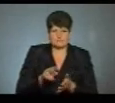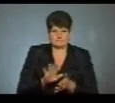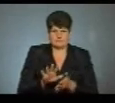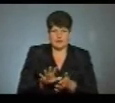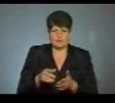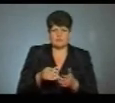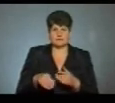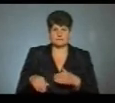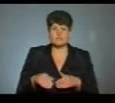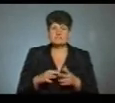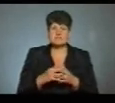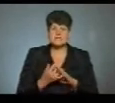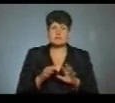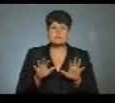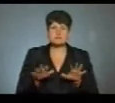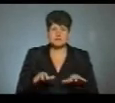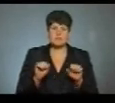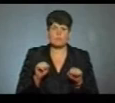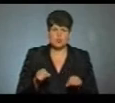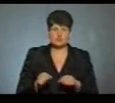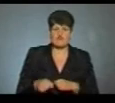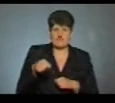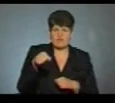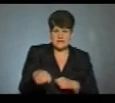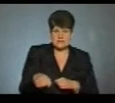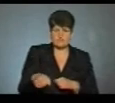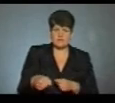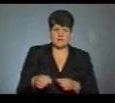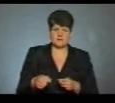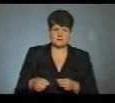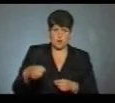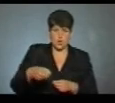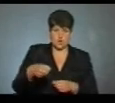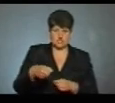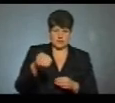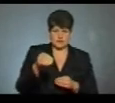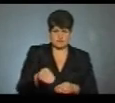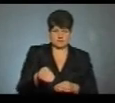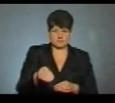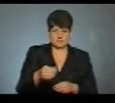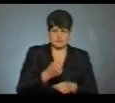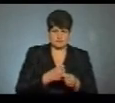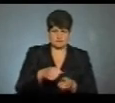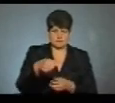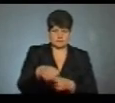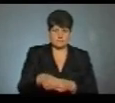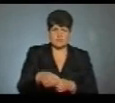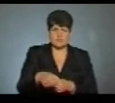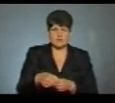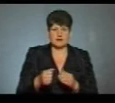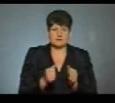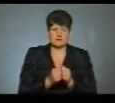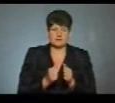біля храму. В сільській місцевості можуть виставити кошики з пасками, з